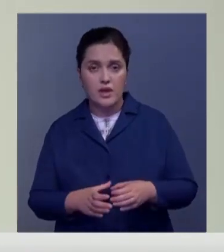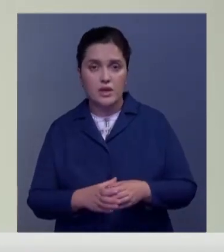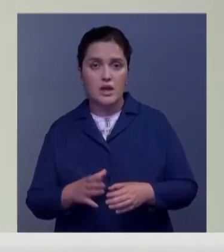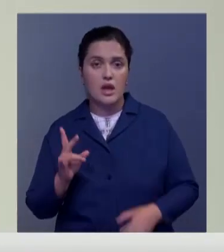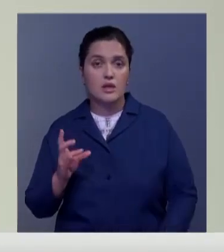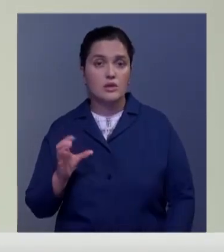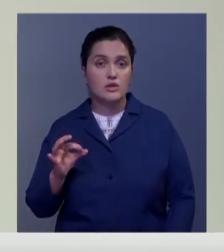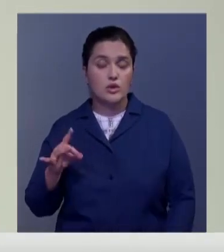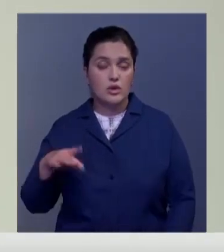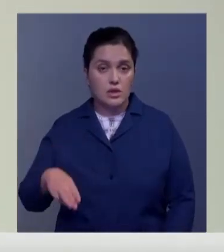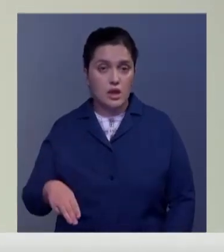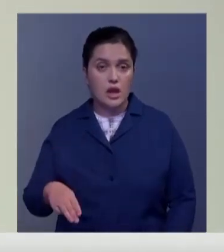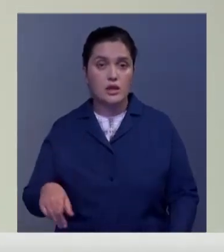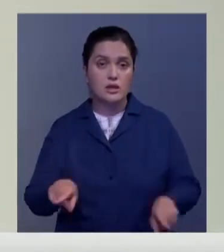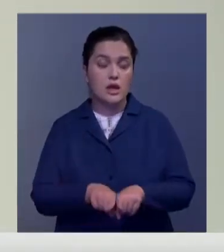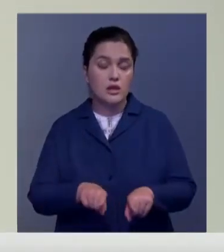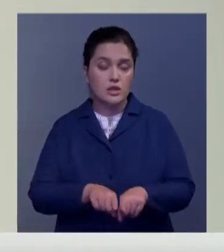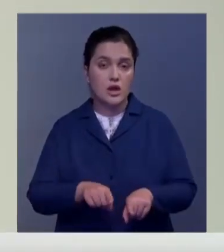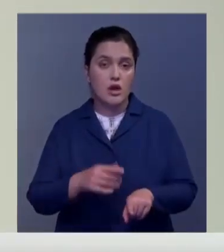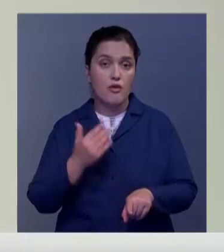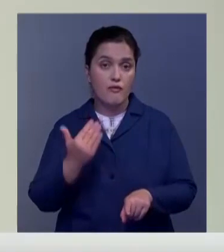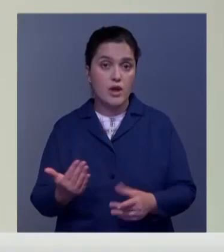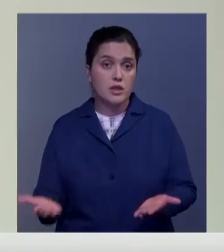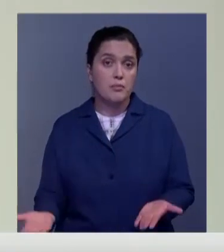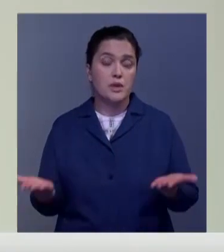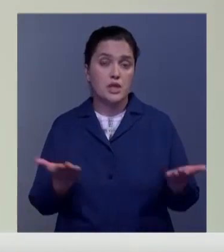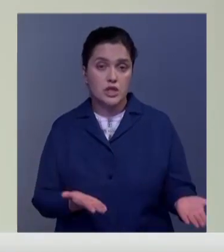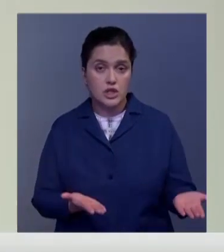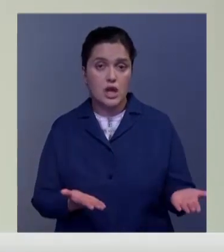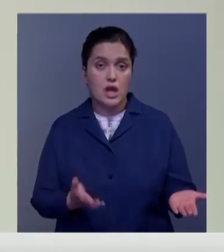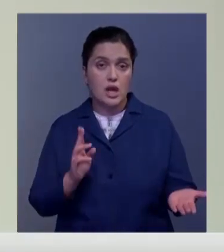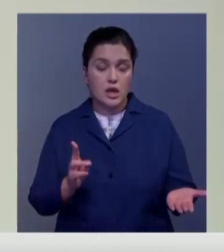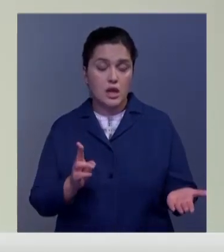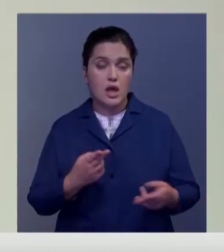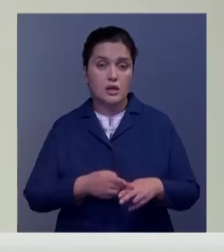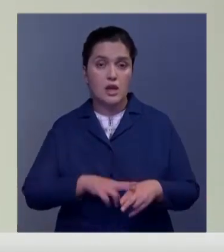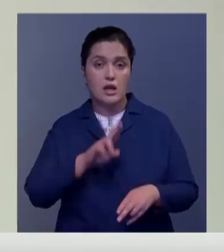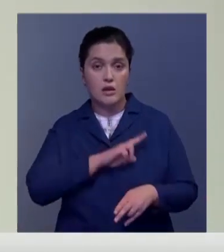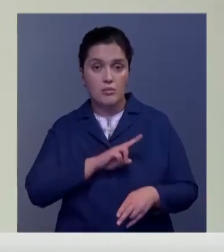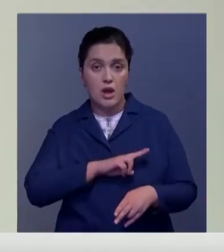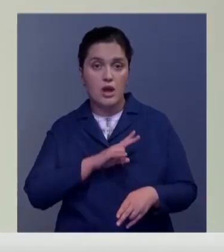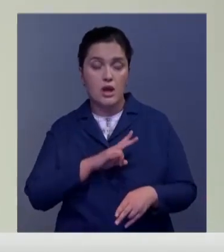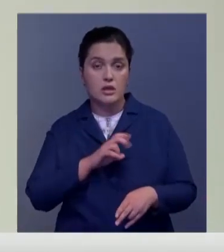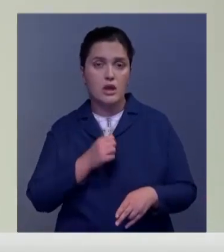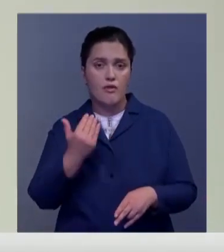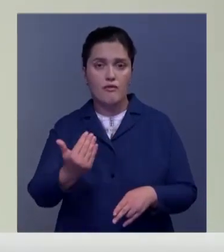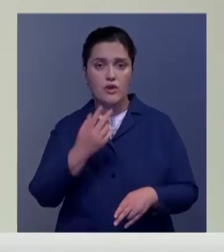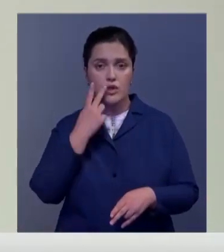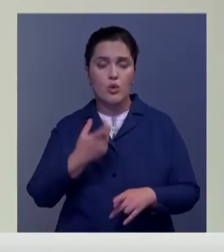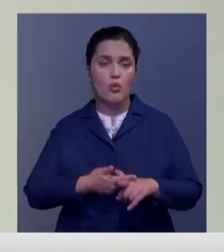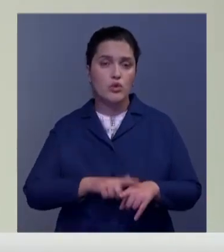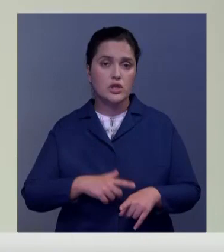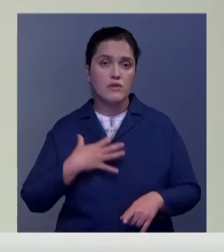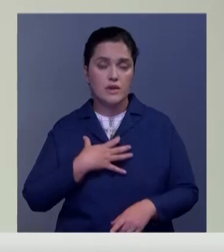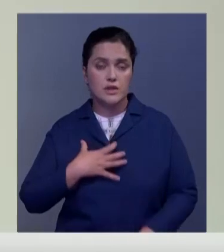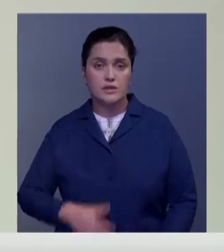НСОТ. Также я вас также приглашаю к этой работе, потому что это, ну, на мой взгляд, очень важная